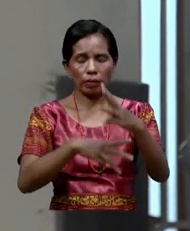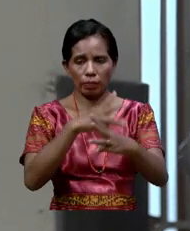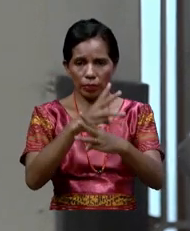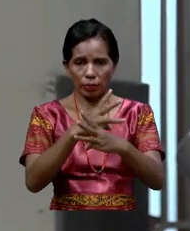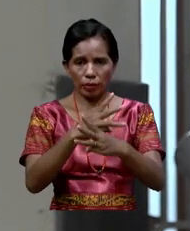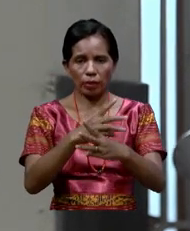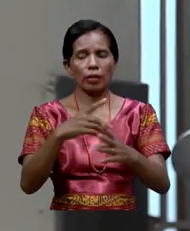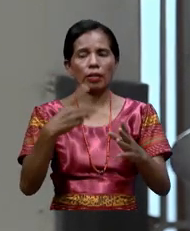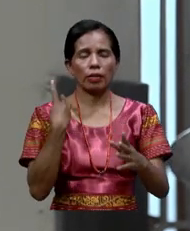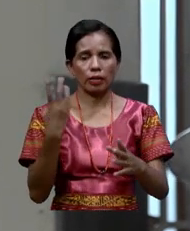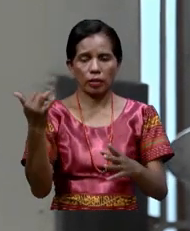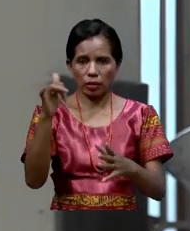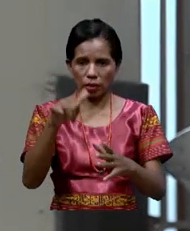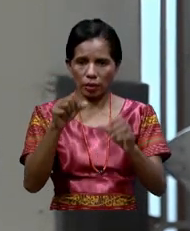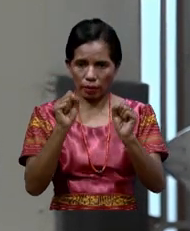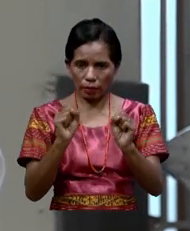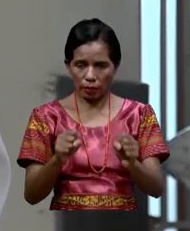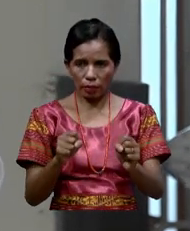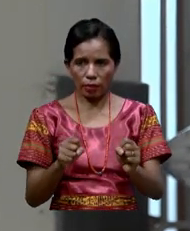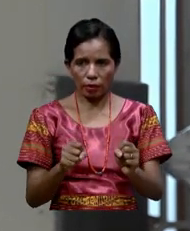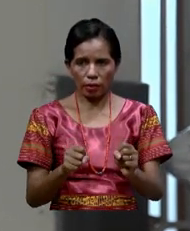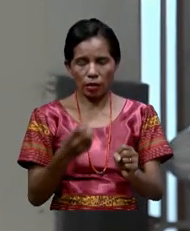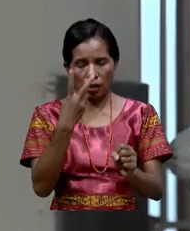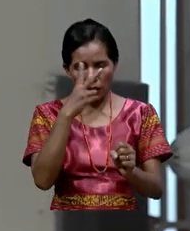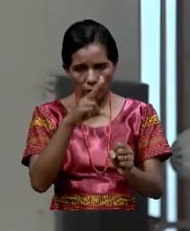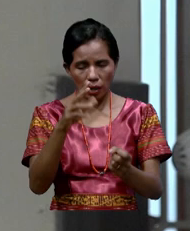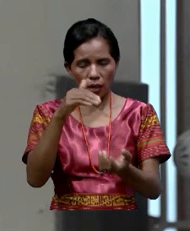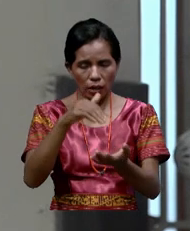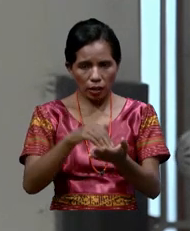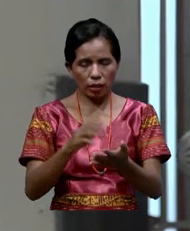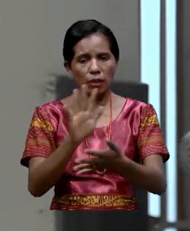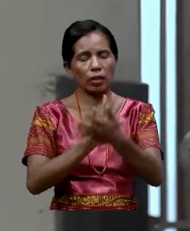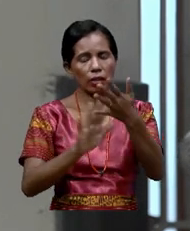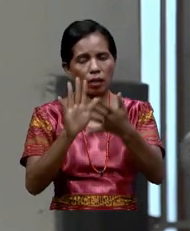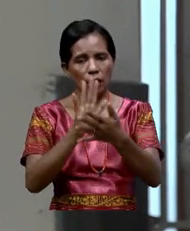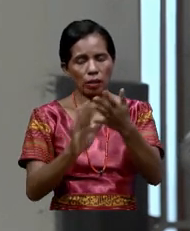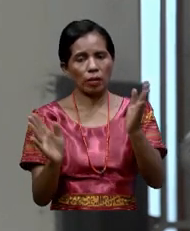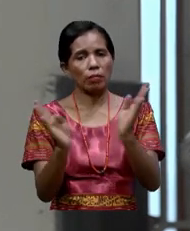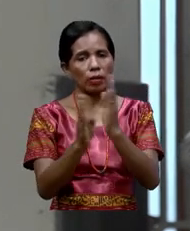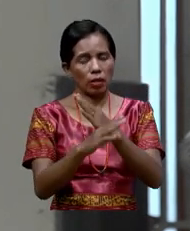aku nune sirah ele renovat kapal mes sarsen dota mia